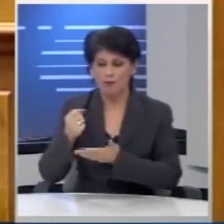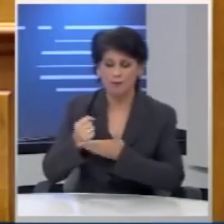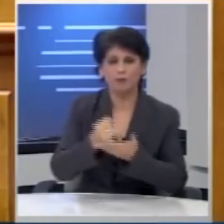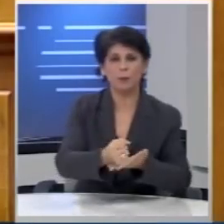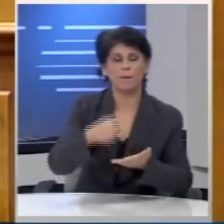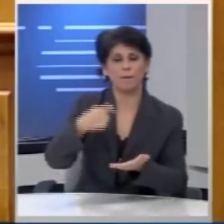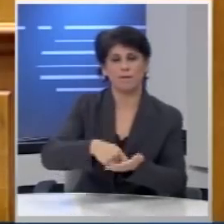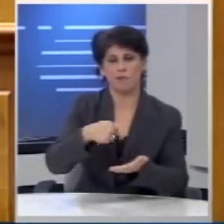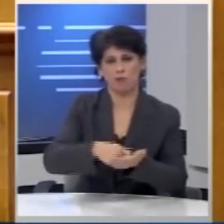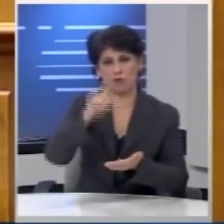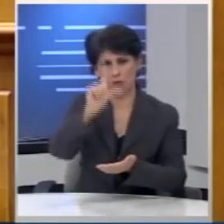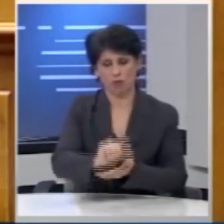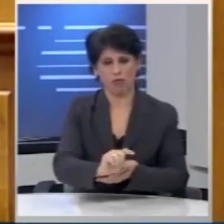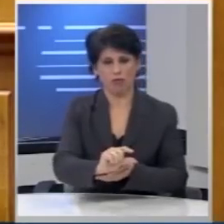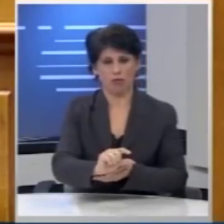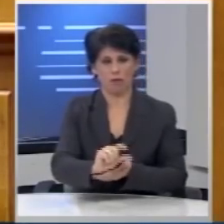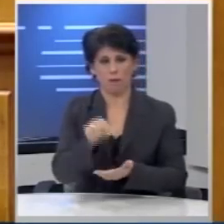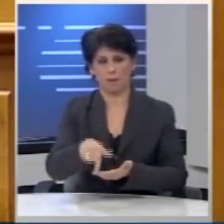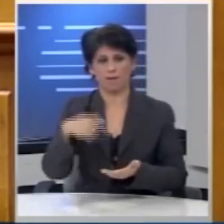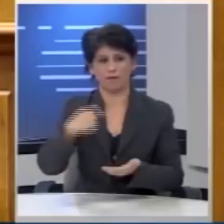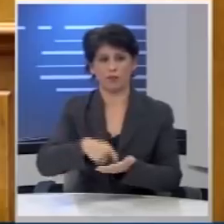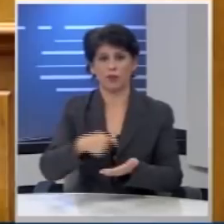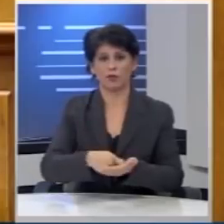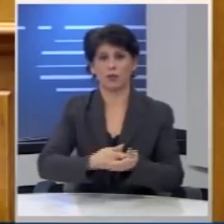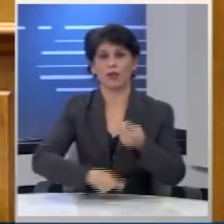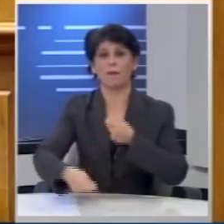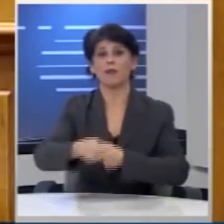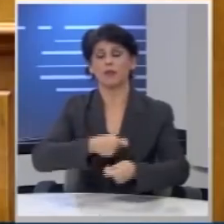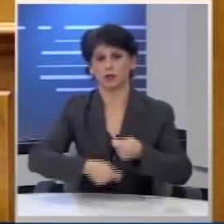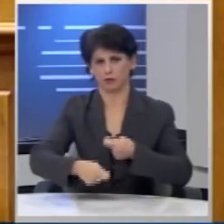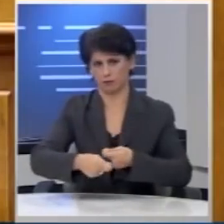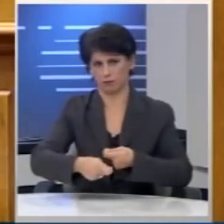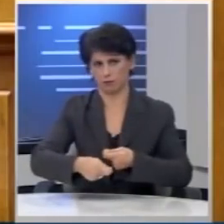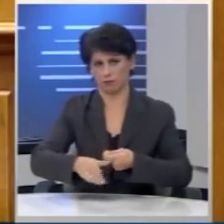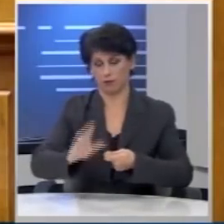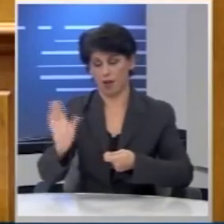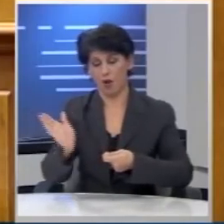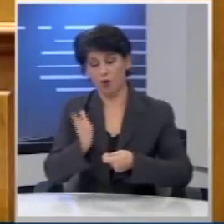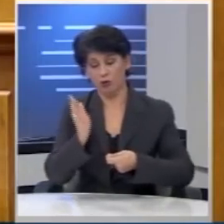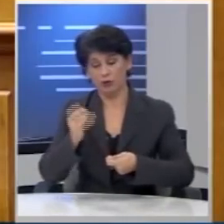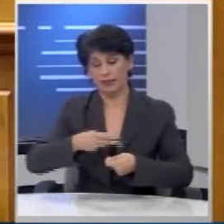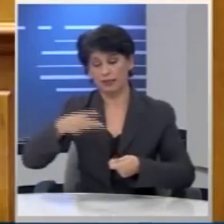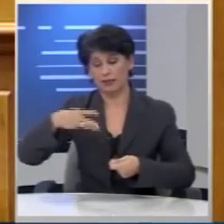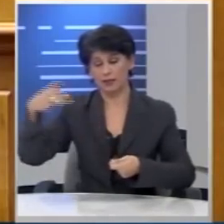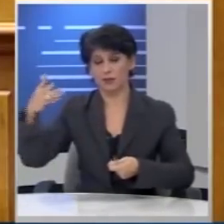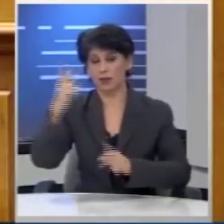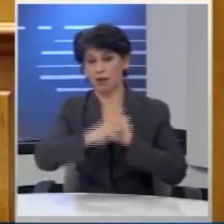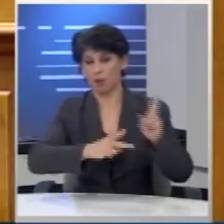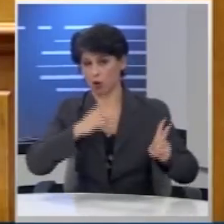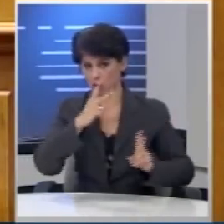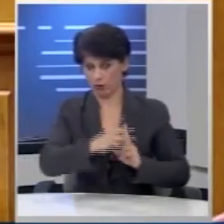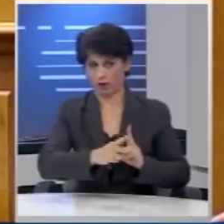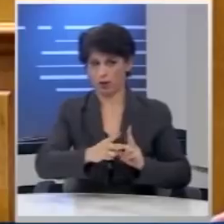κονδύλι φόρων που μειώνεται είναι η φορολογία των επιχειρήσεων. Όσο κι αν ο ΣΥΡΙΖΑ σας